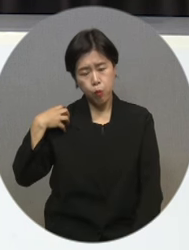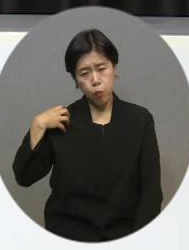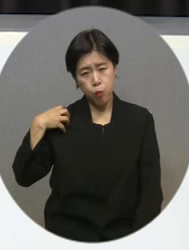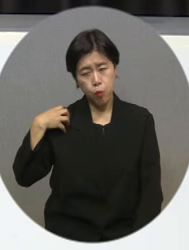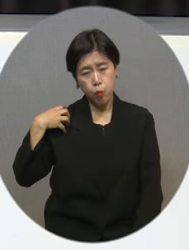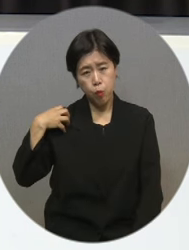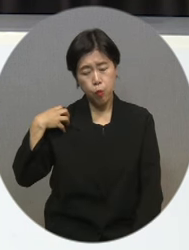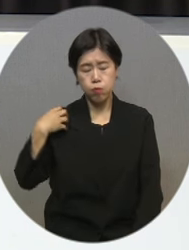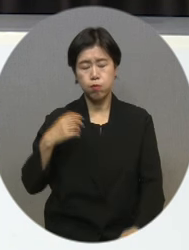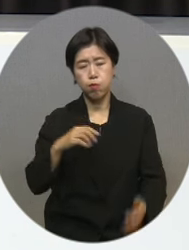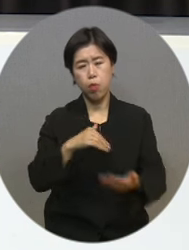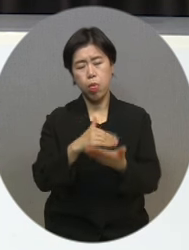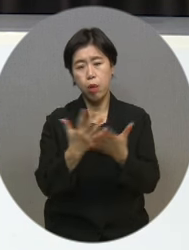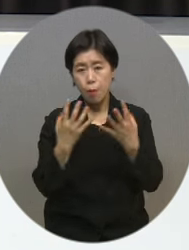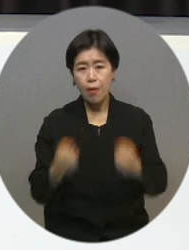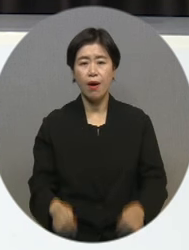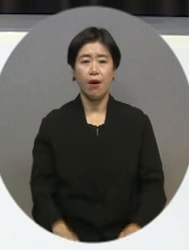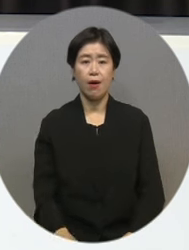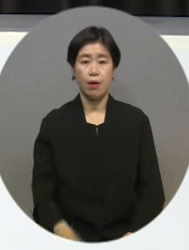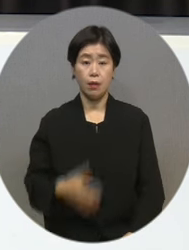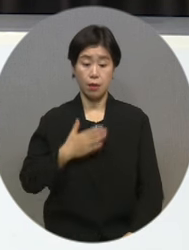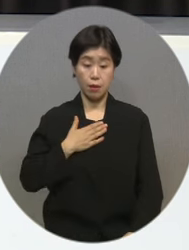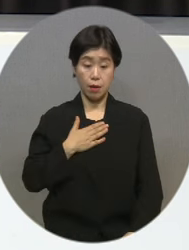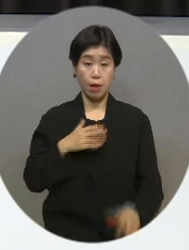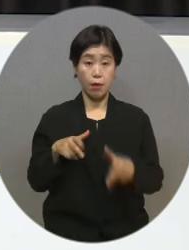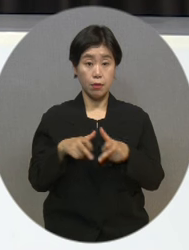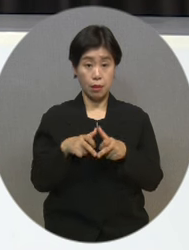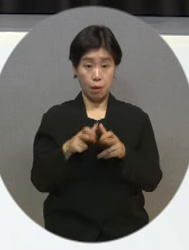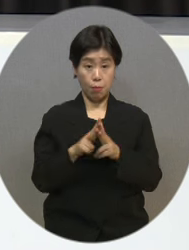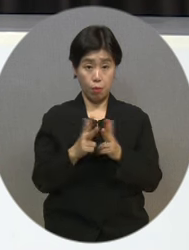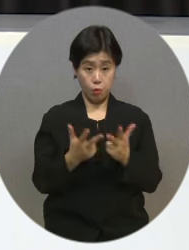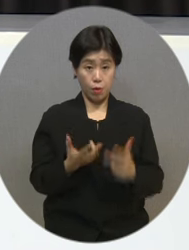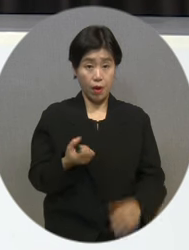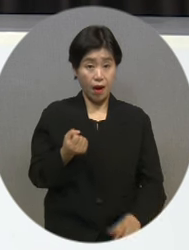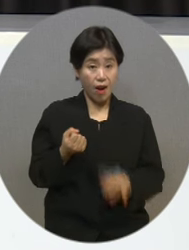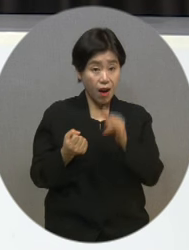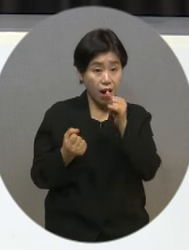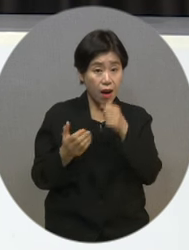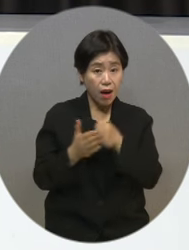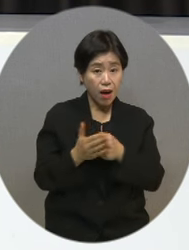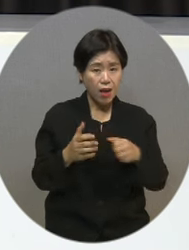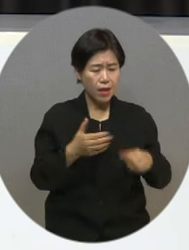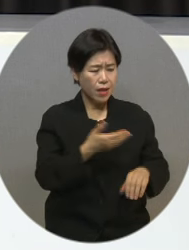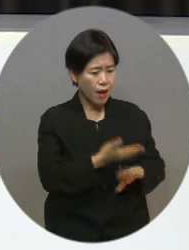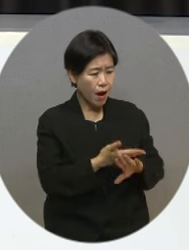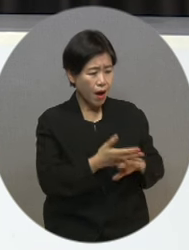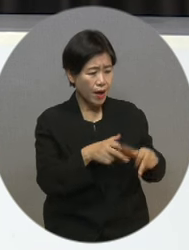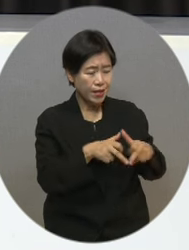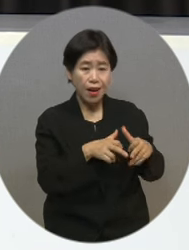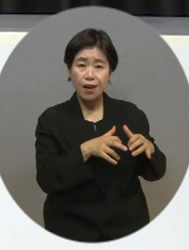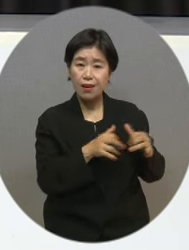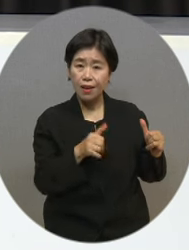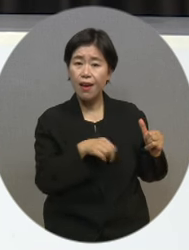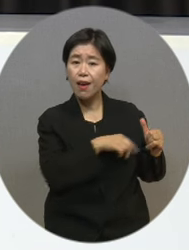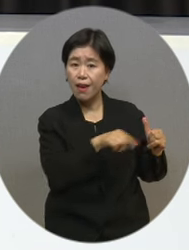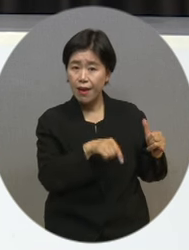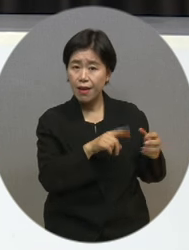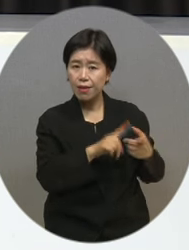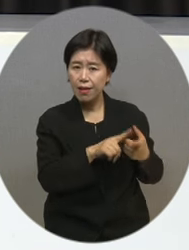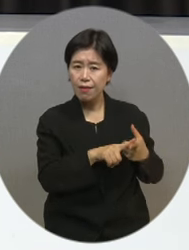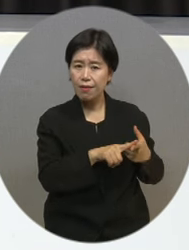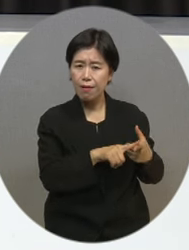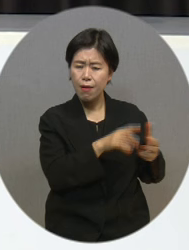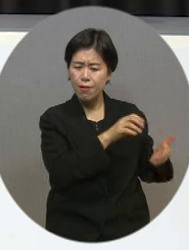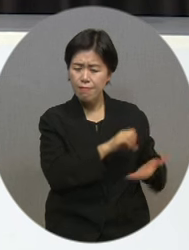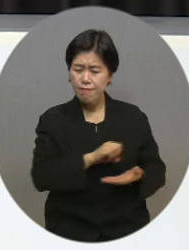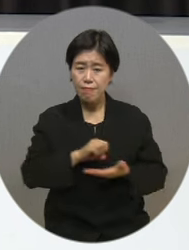예. 이제 장애 당사자이면서 장애계의 요구도 있고 또 실제로 제가 시민후보라고 말씀드렸는데